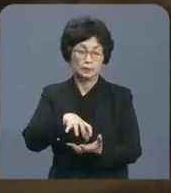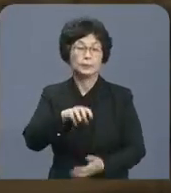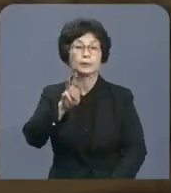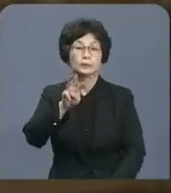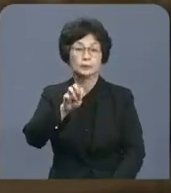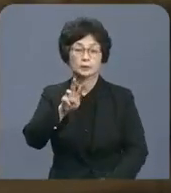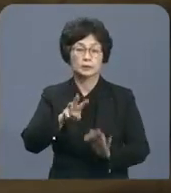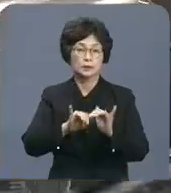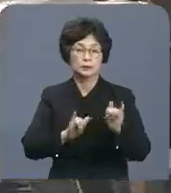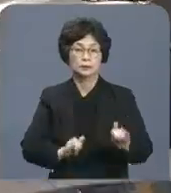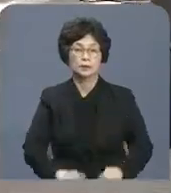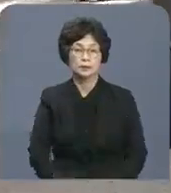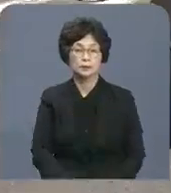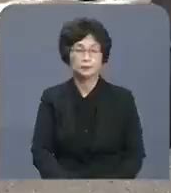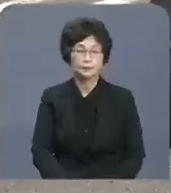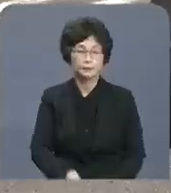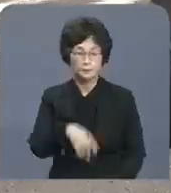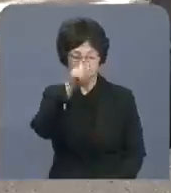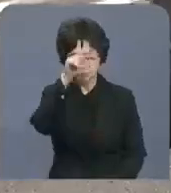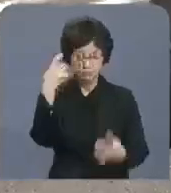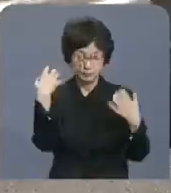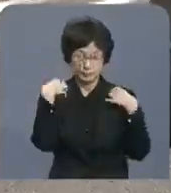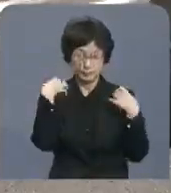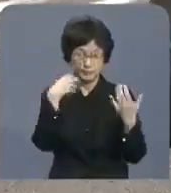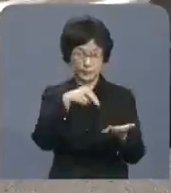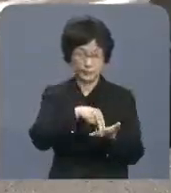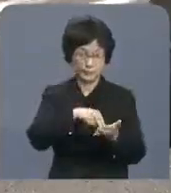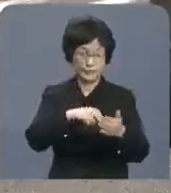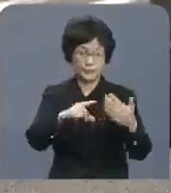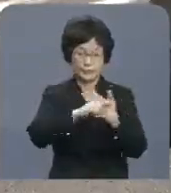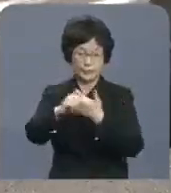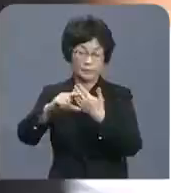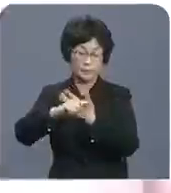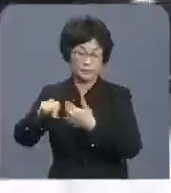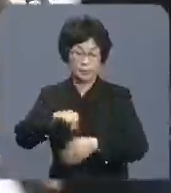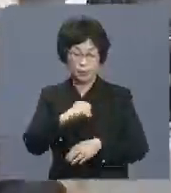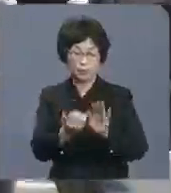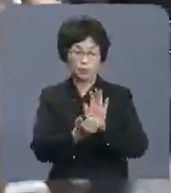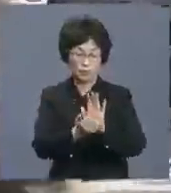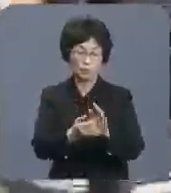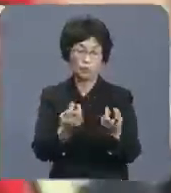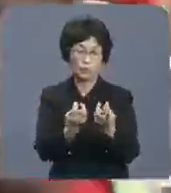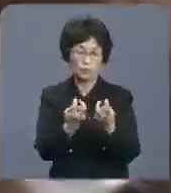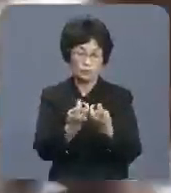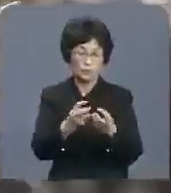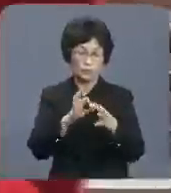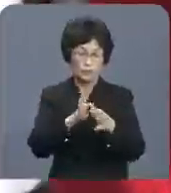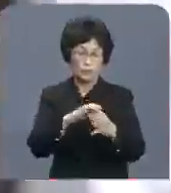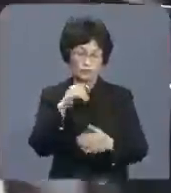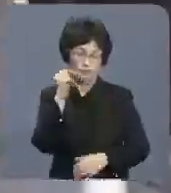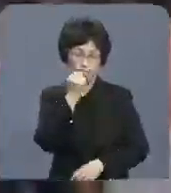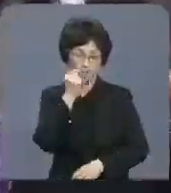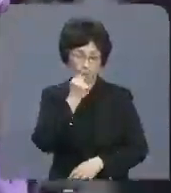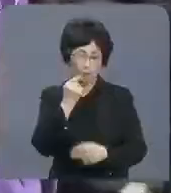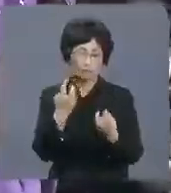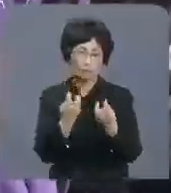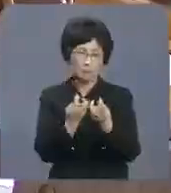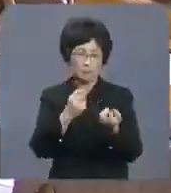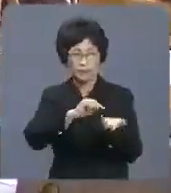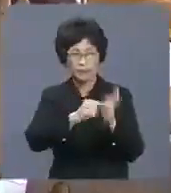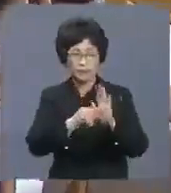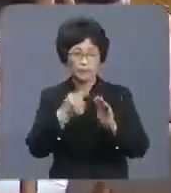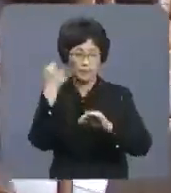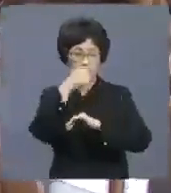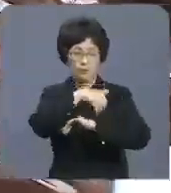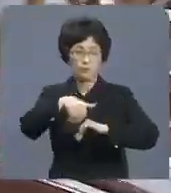늘었습니다 정부는 내일 비수도권 방역과 관련해 강화된 대책을 발표할 예정입니다